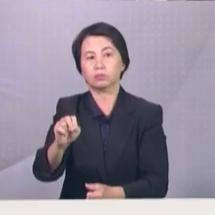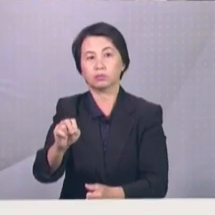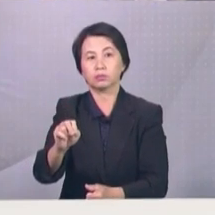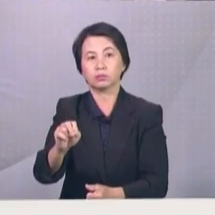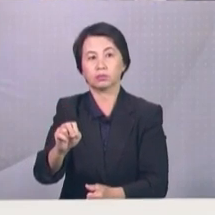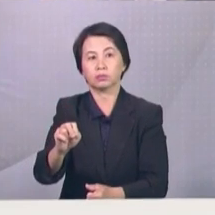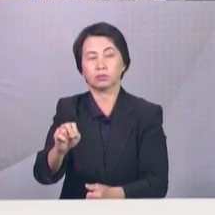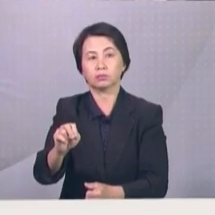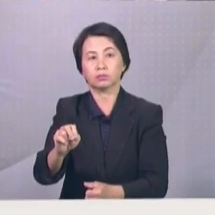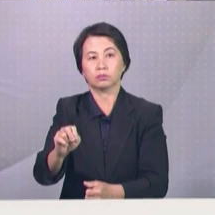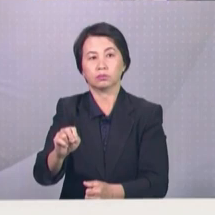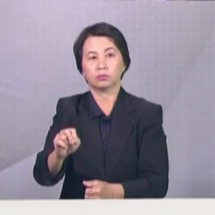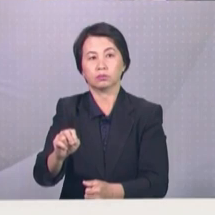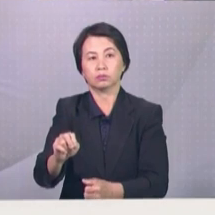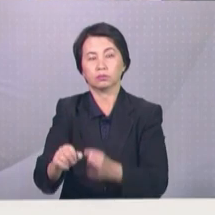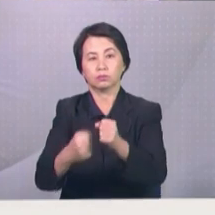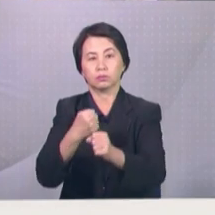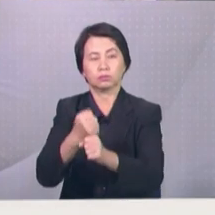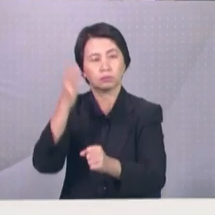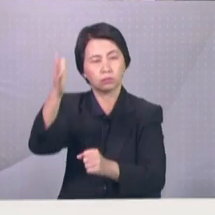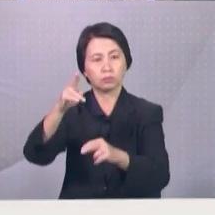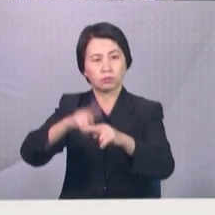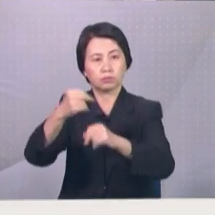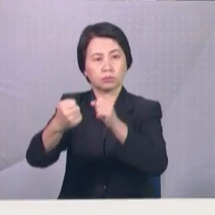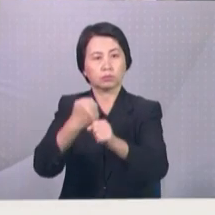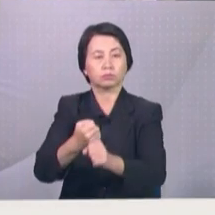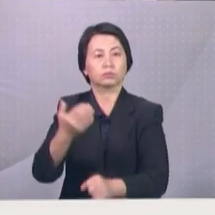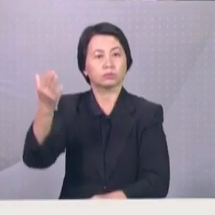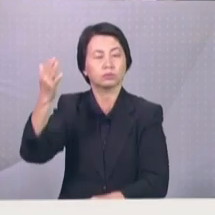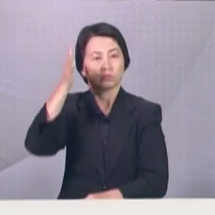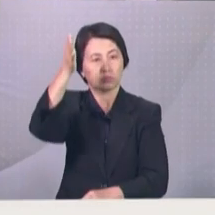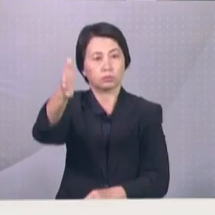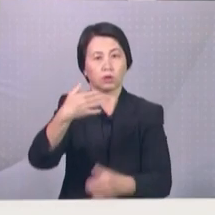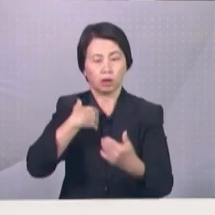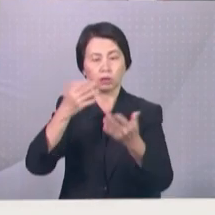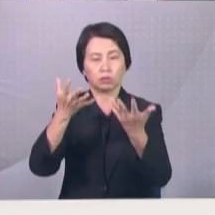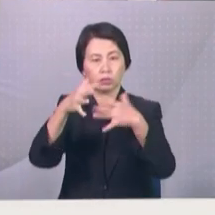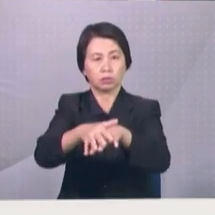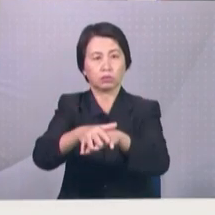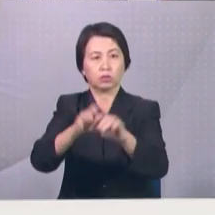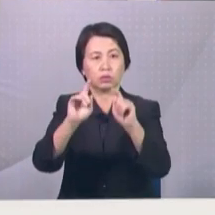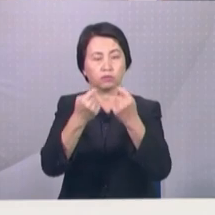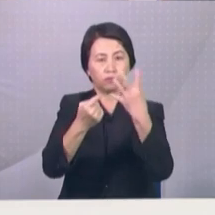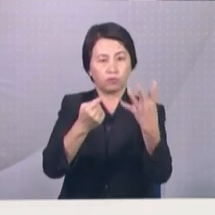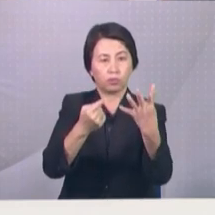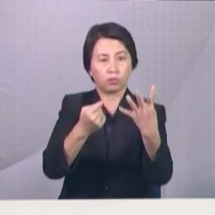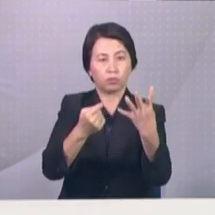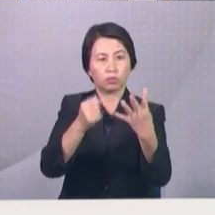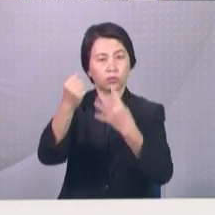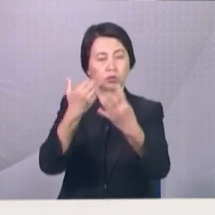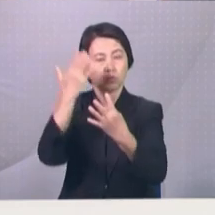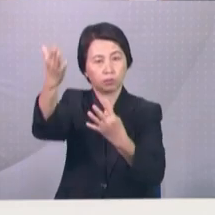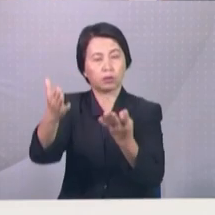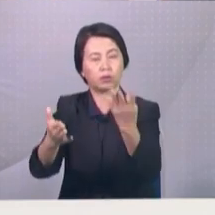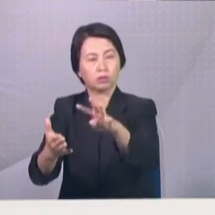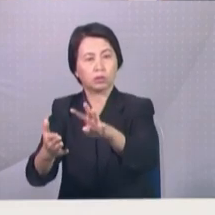duduk untuk tahun hadapan punya exam, kan? Yep. Okey. Jadi ada tak pertindihan kelas di antara form 4 sekarang untuk yang tahun depan?